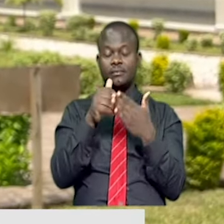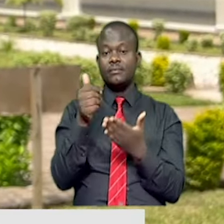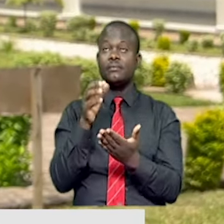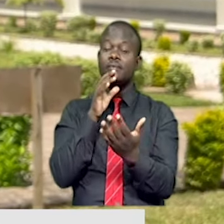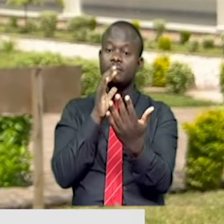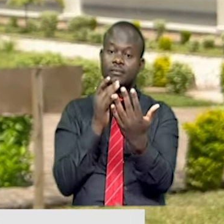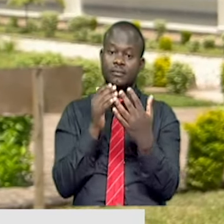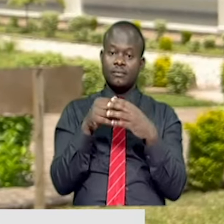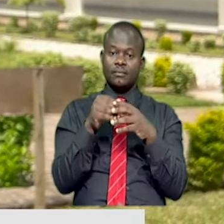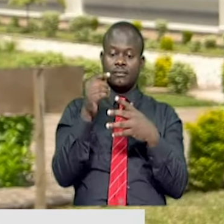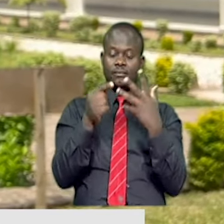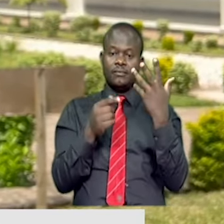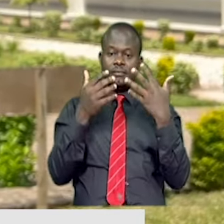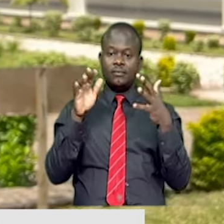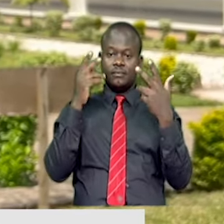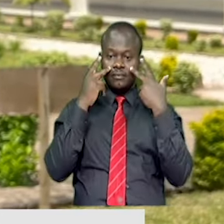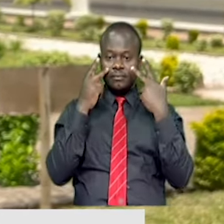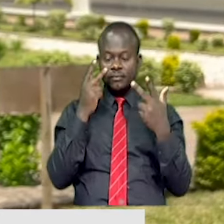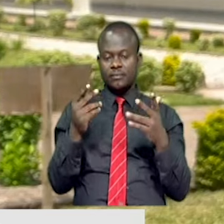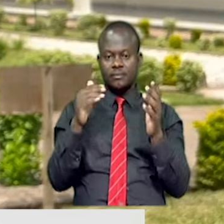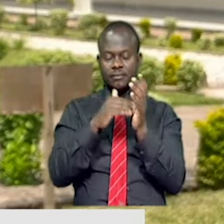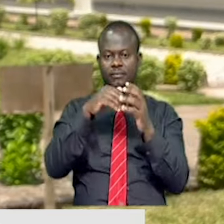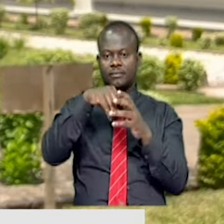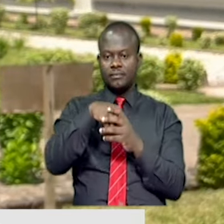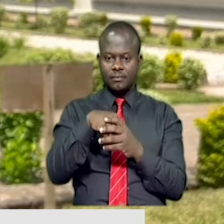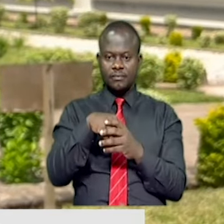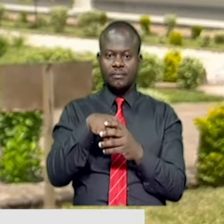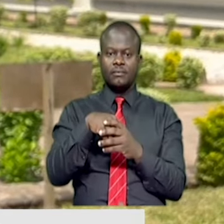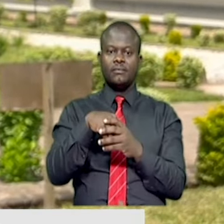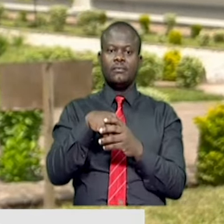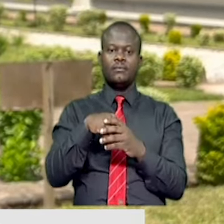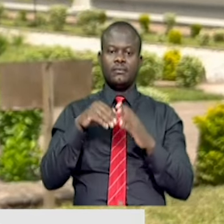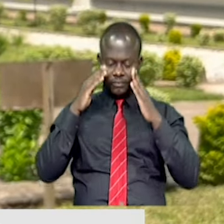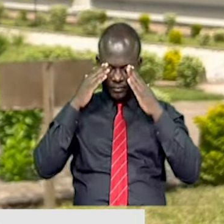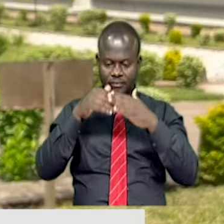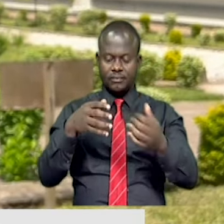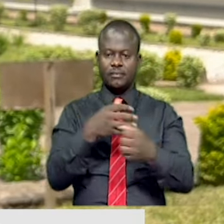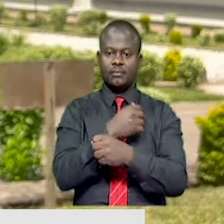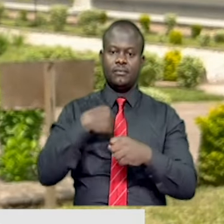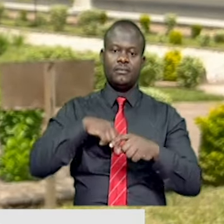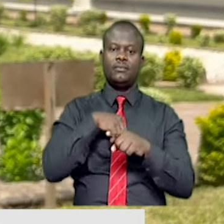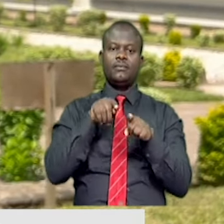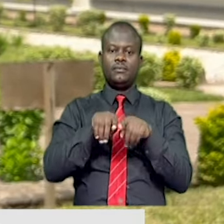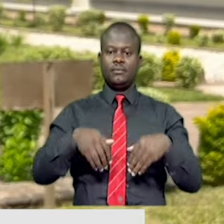byo tumaze kubona harimo gushyira imbaraga zacu twebwe